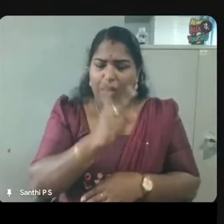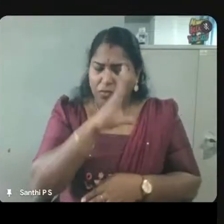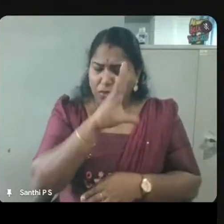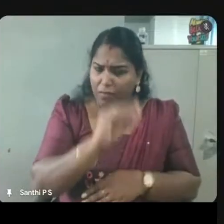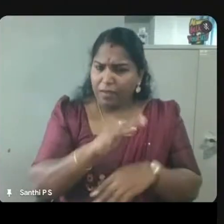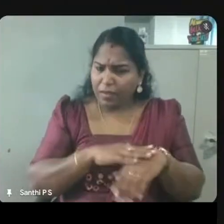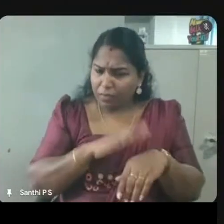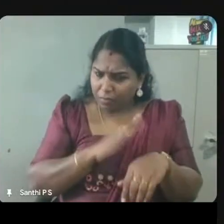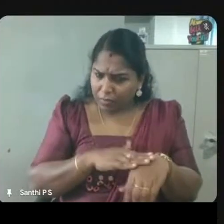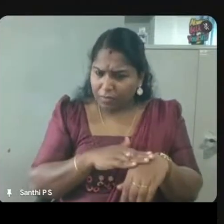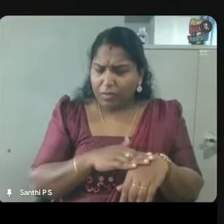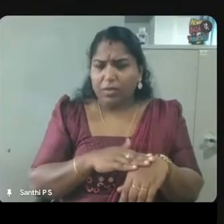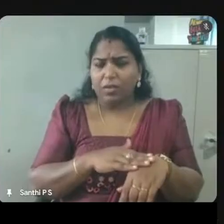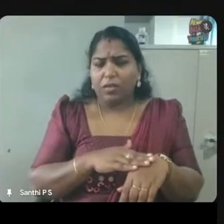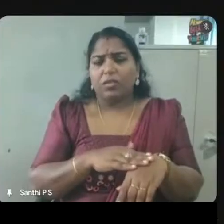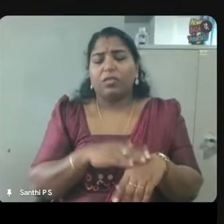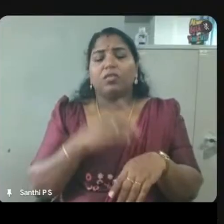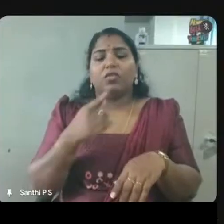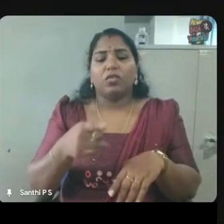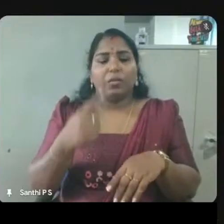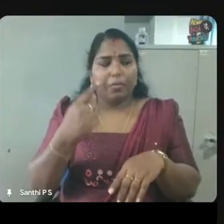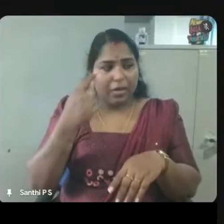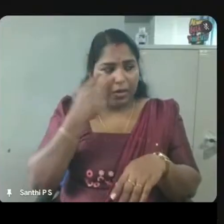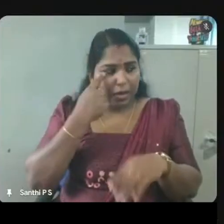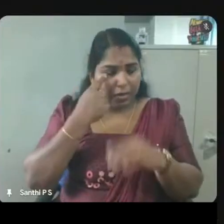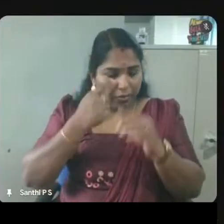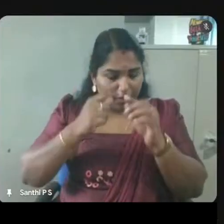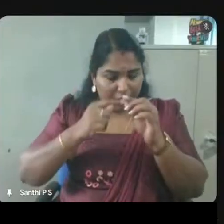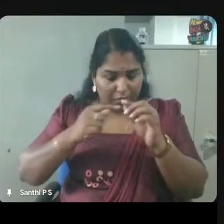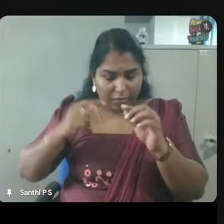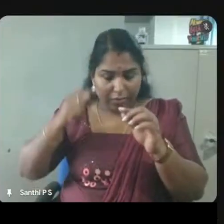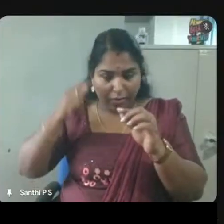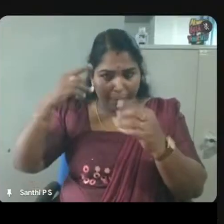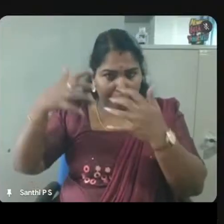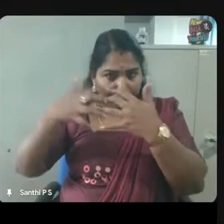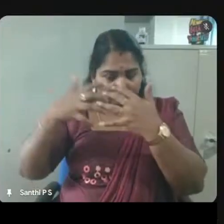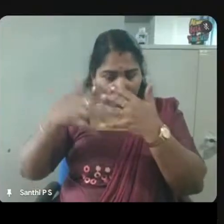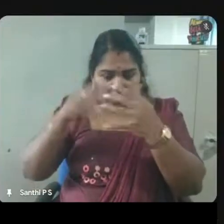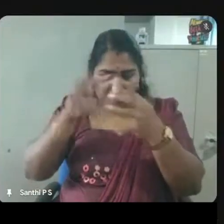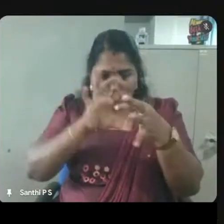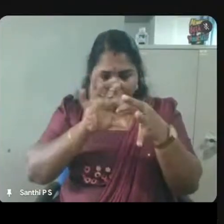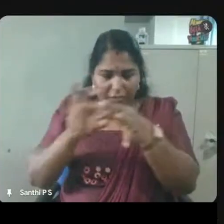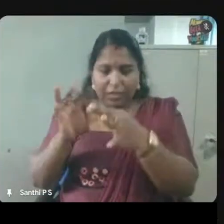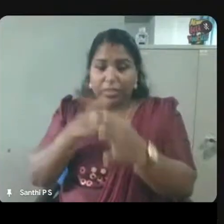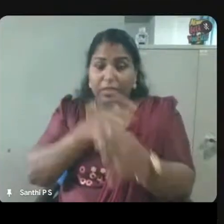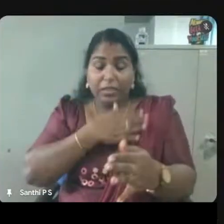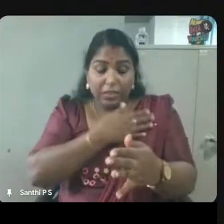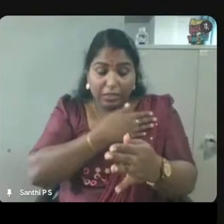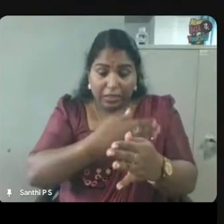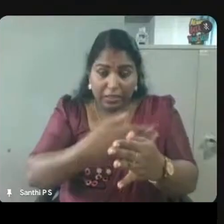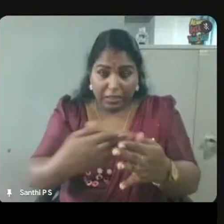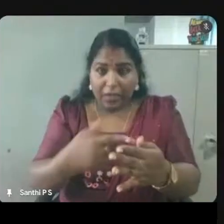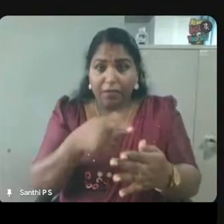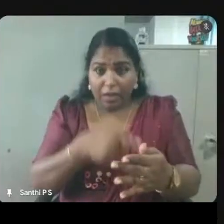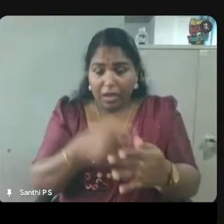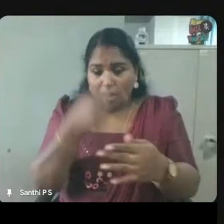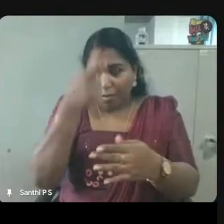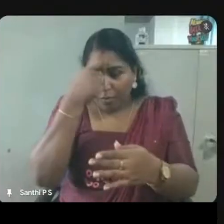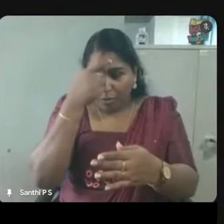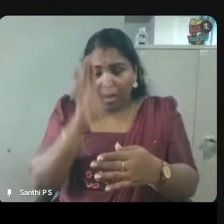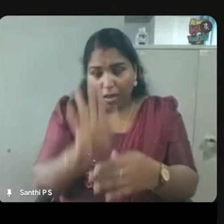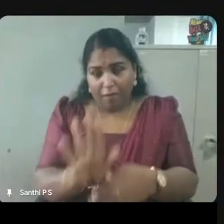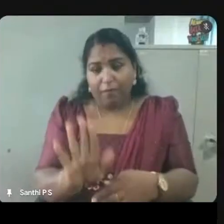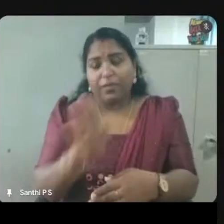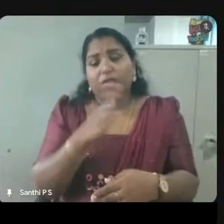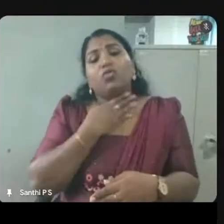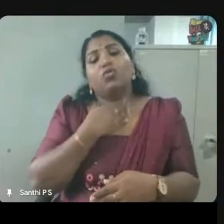വരെ എല്ലാ ഓർഗനെയും കണ്ണിനകത്തുള്ള ഓരോ ലെയറിനെയും ബാധിക്കാൻ സാധ്യതയുള്ള ഒരു കണ്ടീഷനാണ് ഡയബറ്റിസ്. അപ്പൊ ഡയബറ്റിസ് ഇവിടെ ഒരു